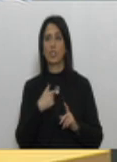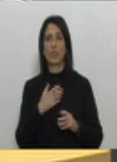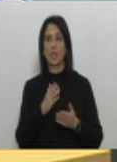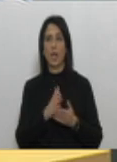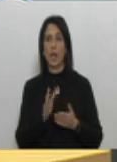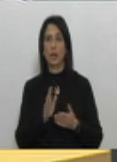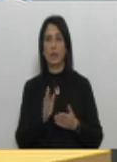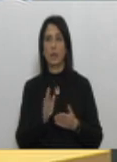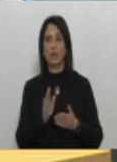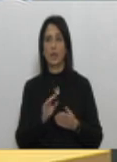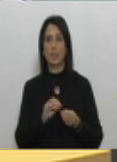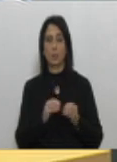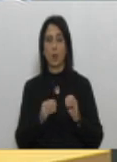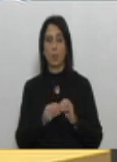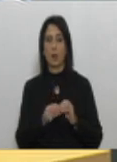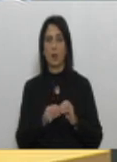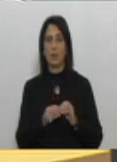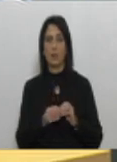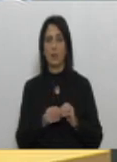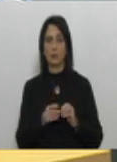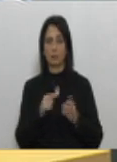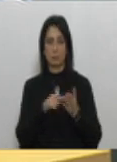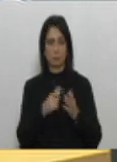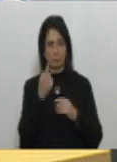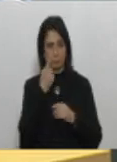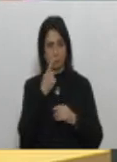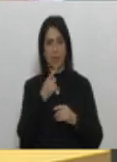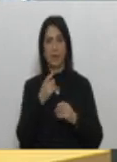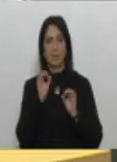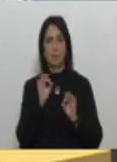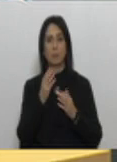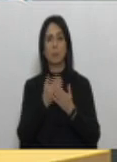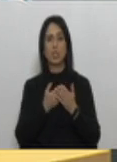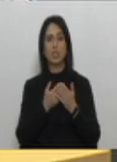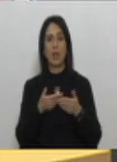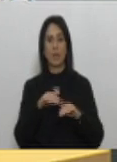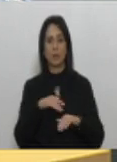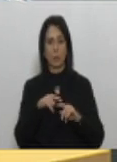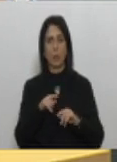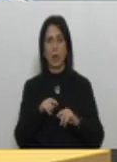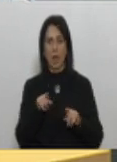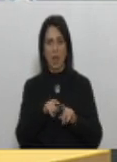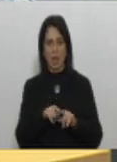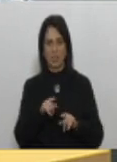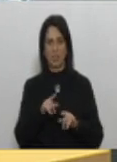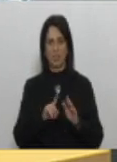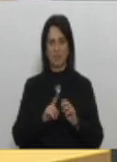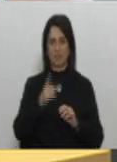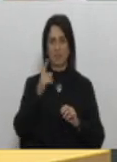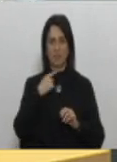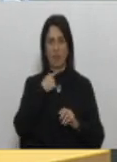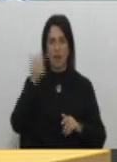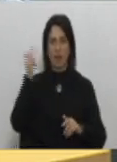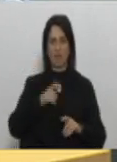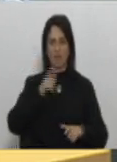გვაქვს პრობლემა არც მითითებასთან, არც იმაზე, რომ რჩევა მივიღოთ, მაგრამ ესე რაღაცა დამოძღრა მენტორული ტონით